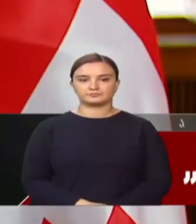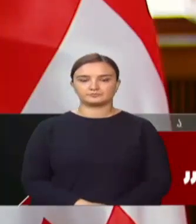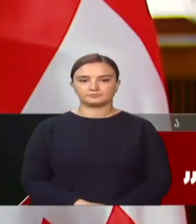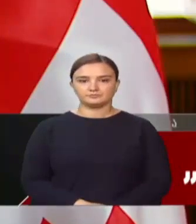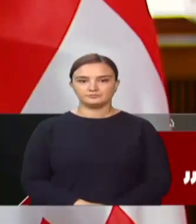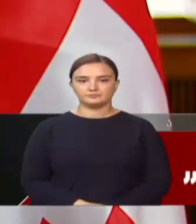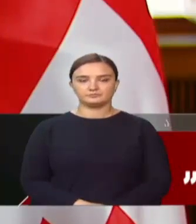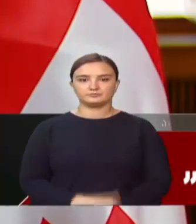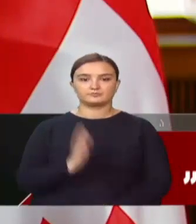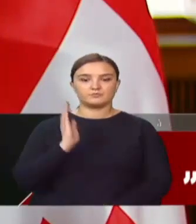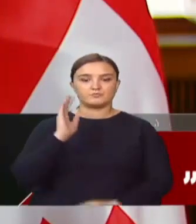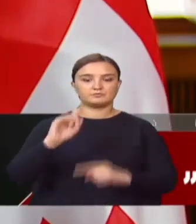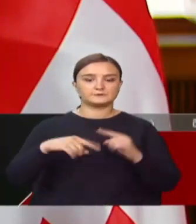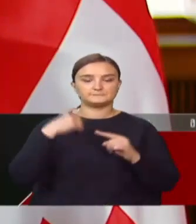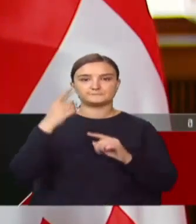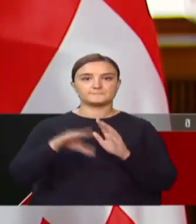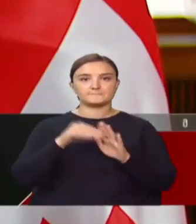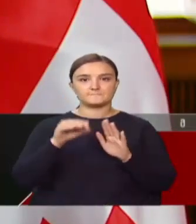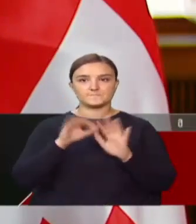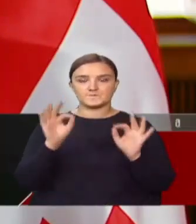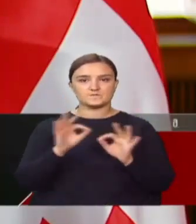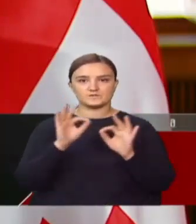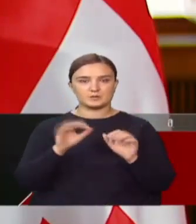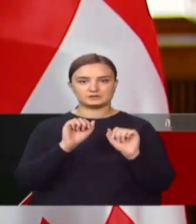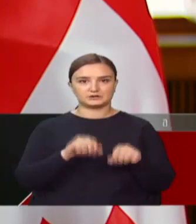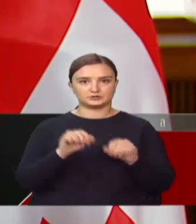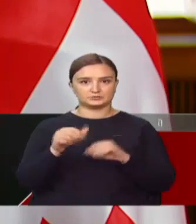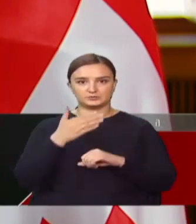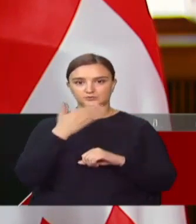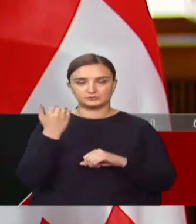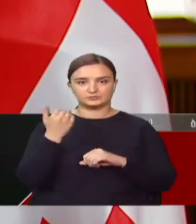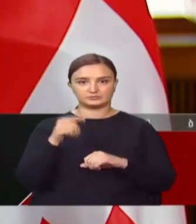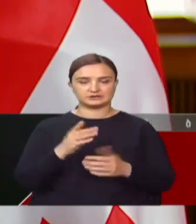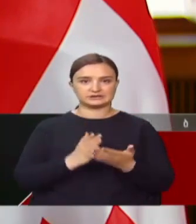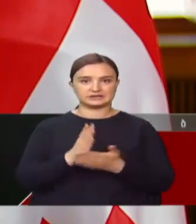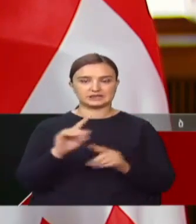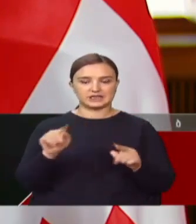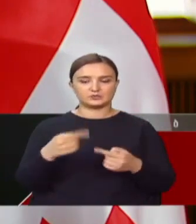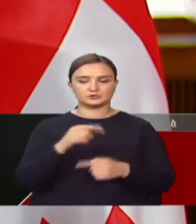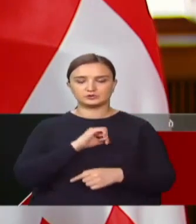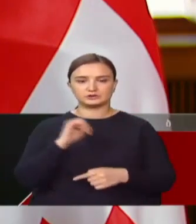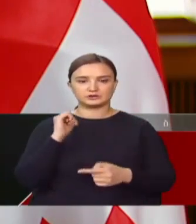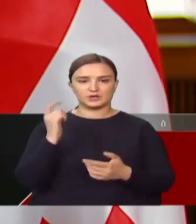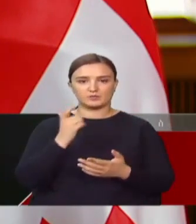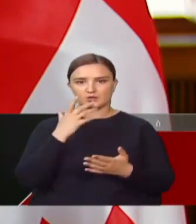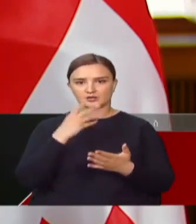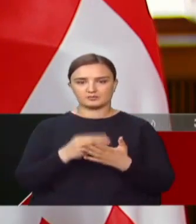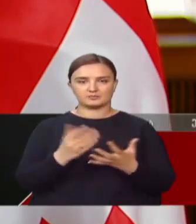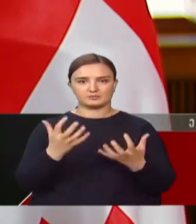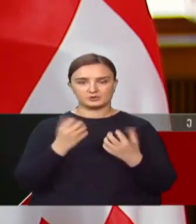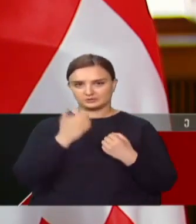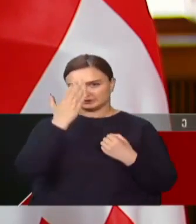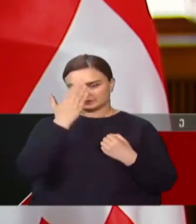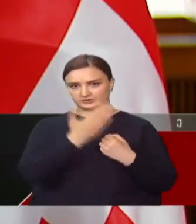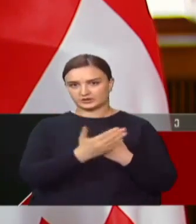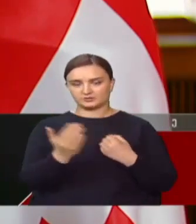არჩევნებისთვის არავითარი პერსპექტივა არ აქვს და შესაძლებლობა სტრატეგია აღმაშენებელს რომ დამოუკიდებლად მოიპოვოს საზოგადოების იმ